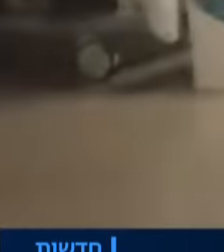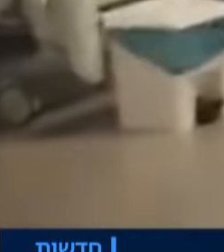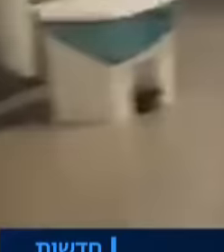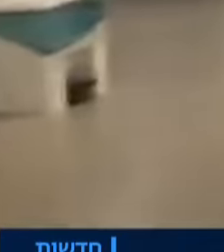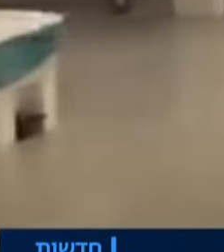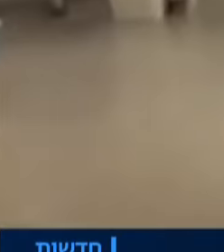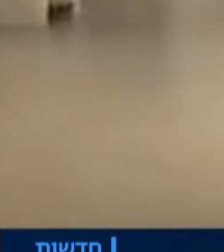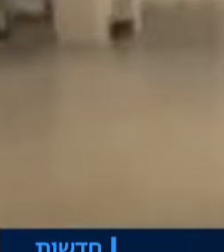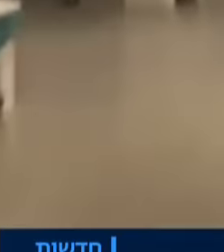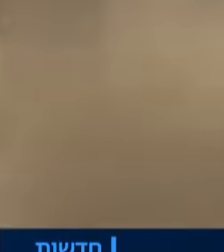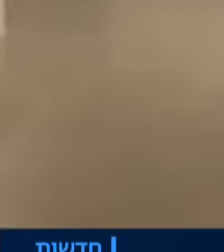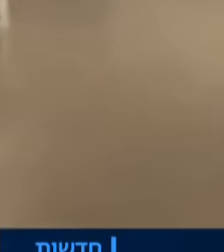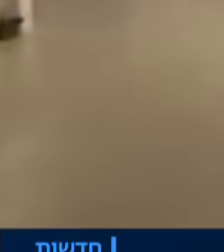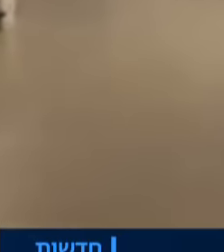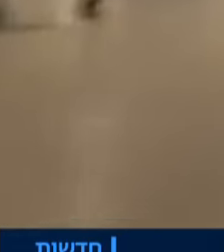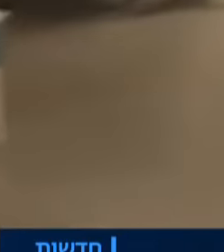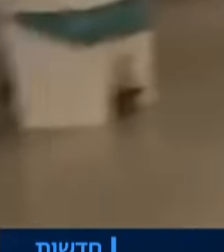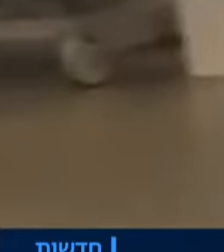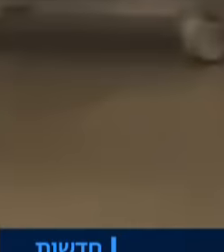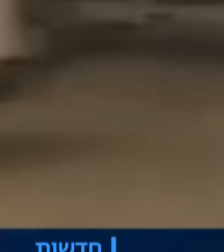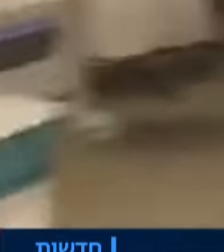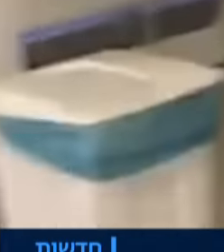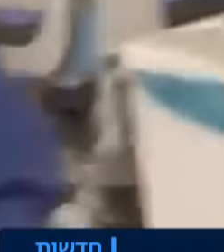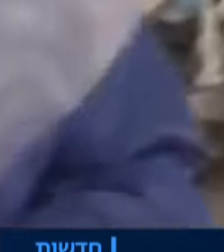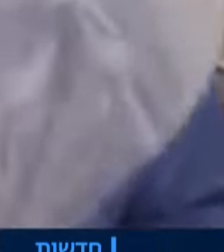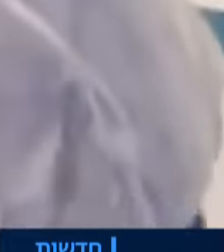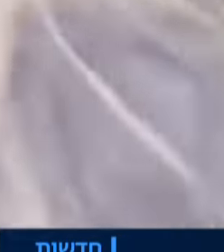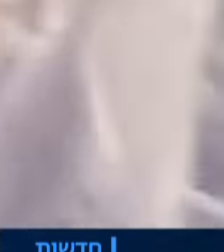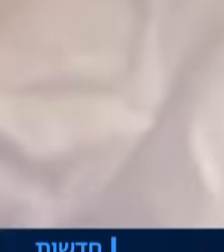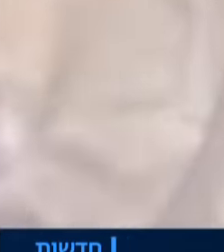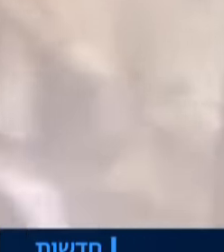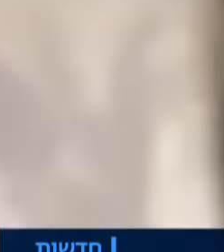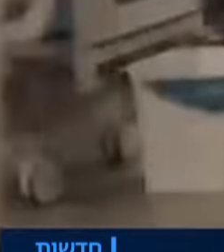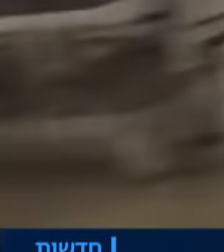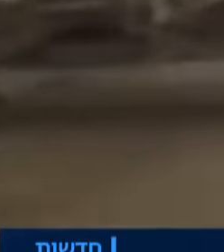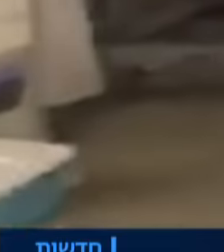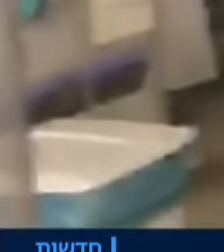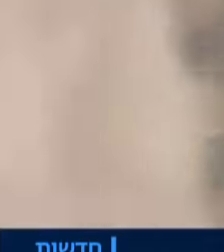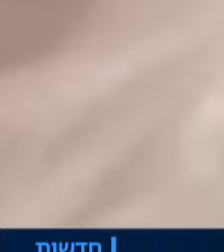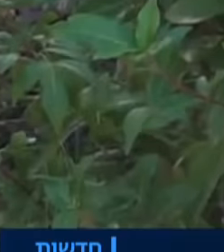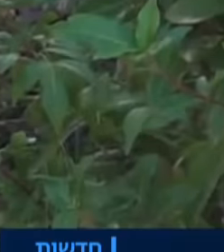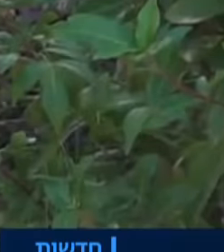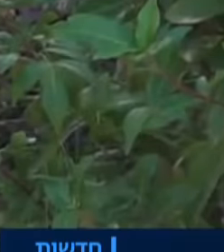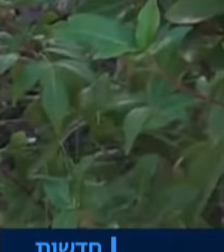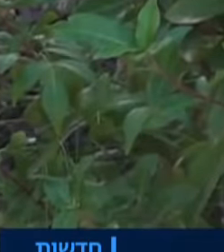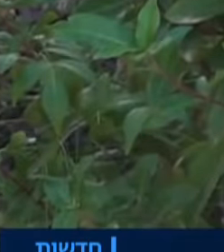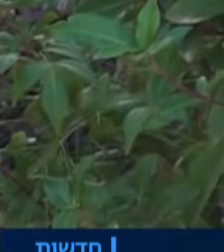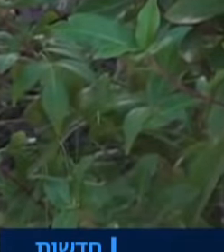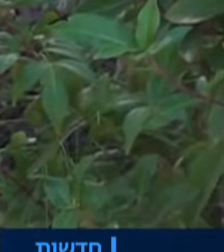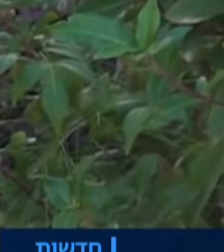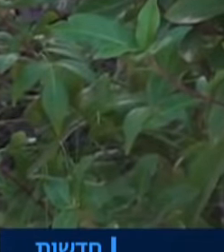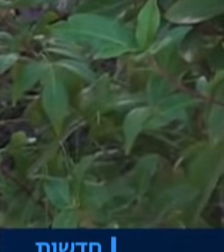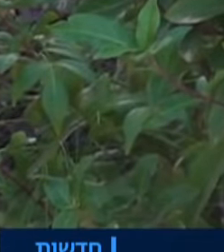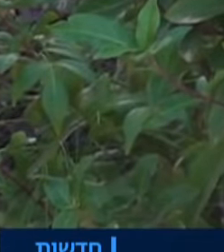מטופלים. פתחנו את המחלקה ביום שלישי השבוע. אלו המטופלים. אנחנו